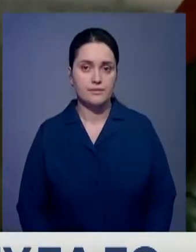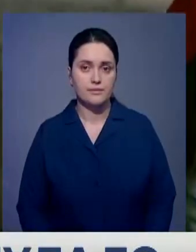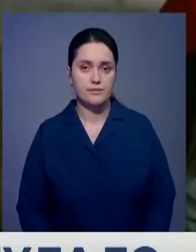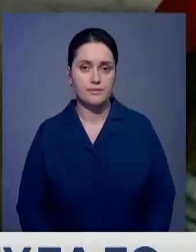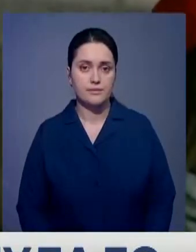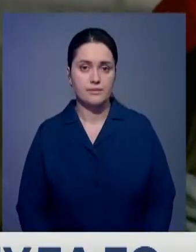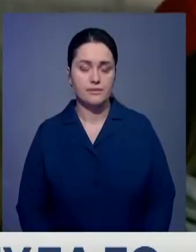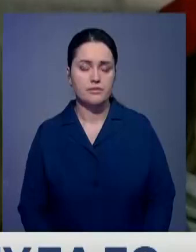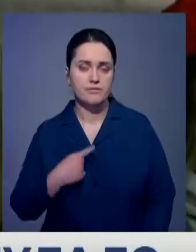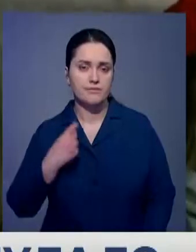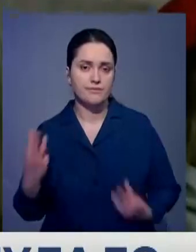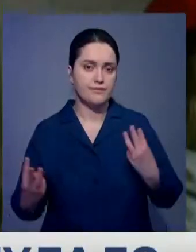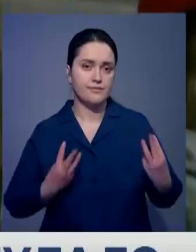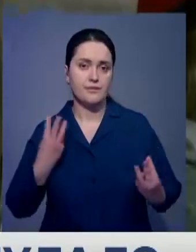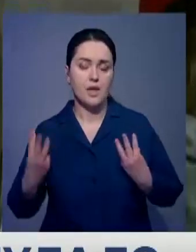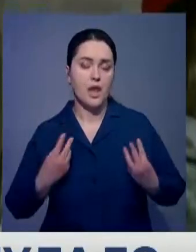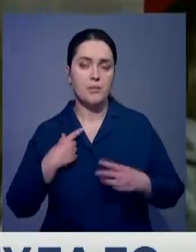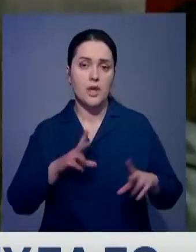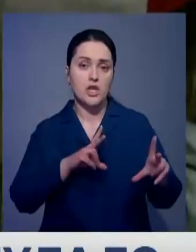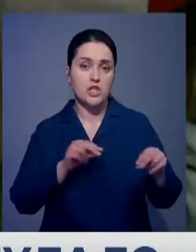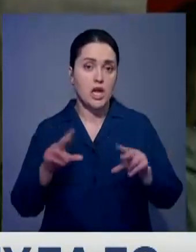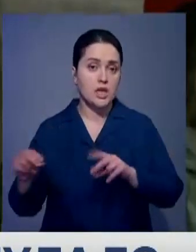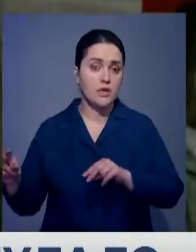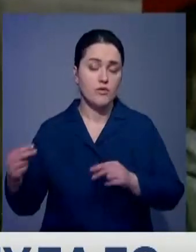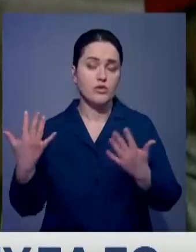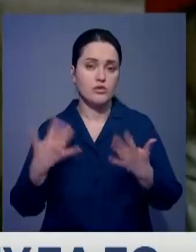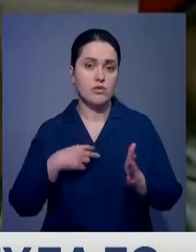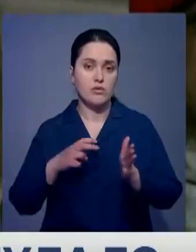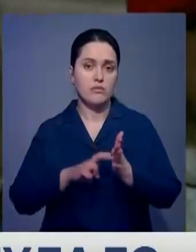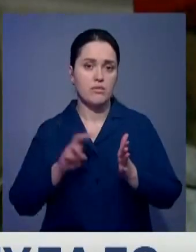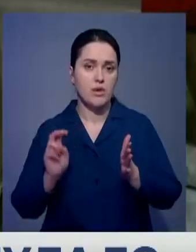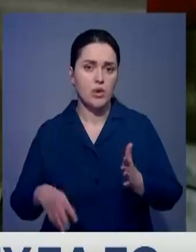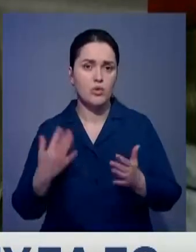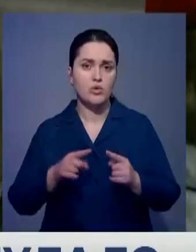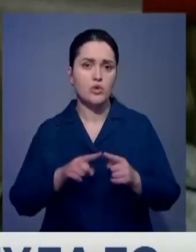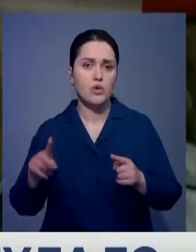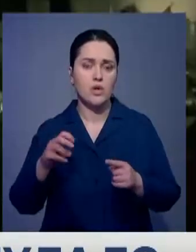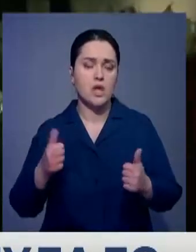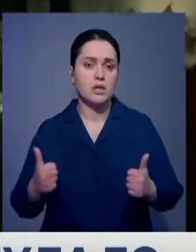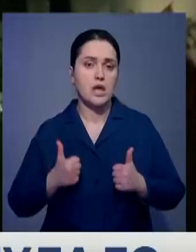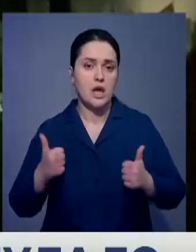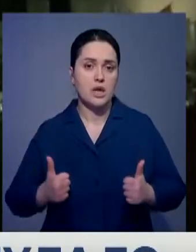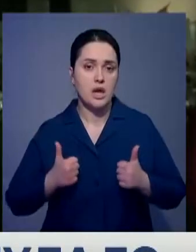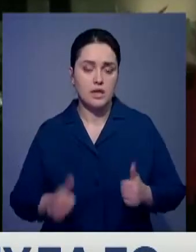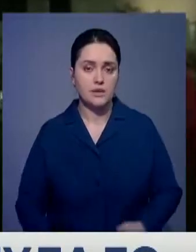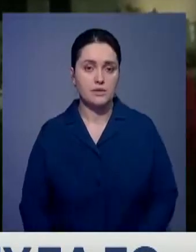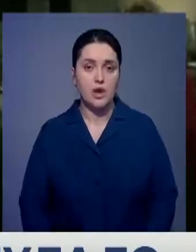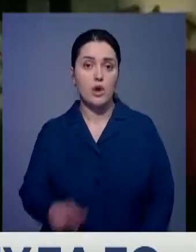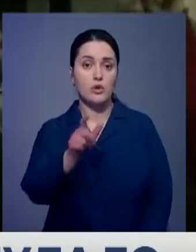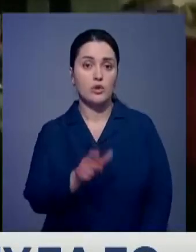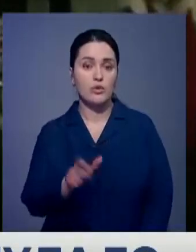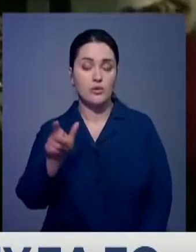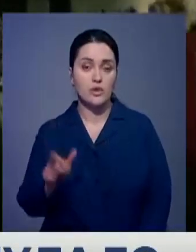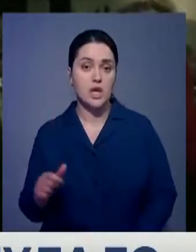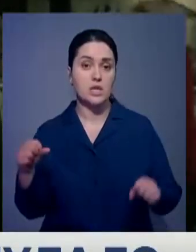Нас переполняют эмоции. Мы очень счастливы, что этот день наконец-то наступил после стольких лет стараний. Сотни людей собрались,